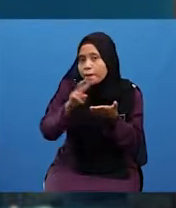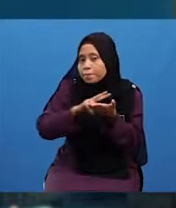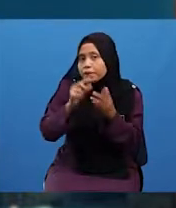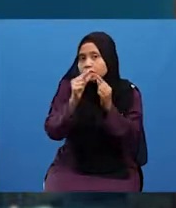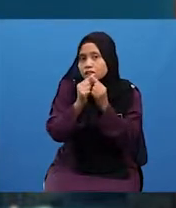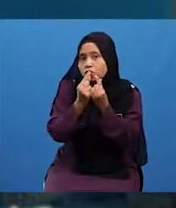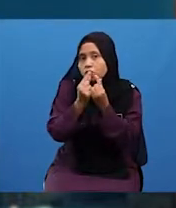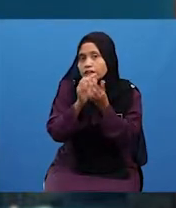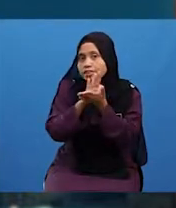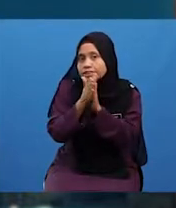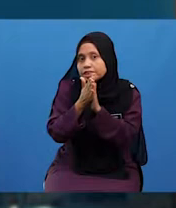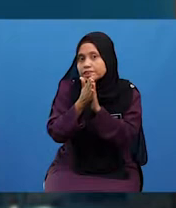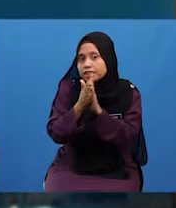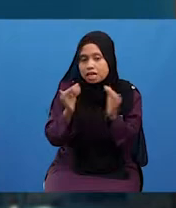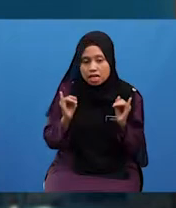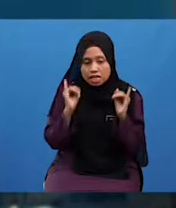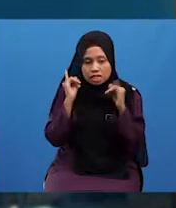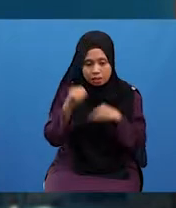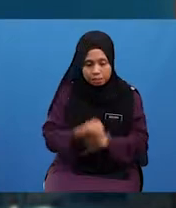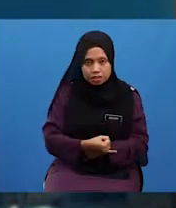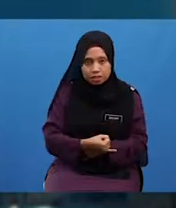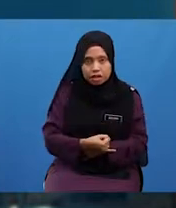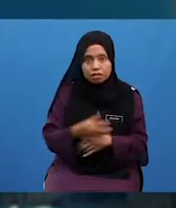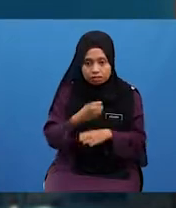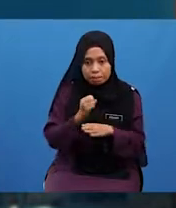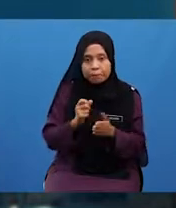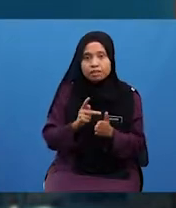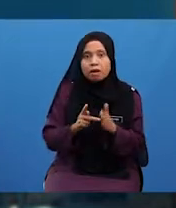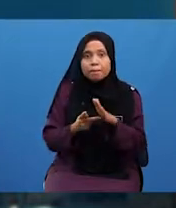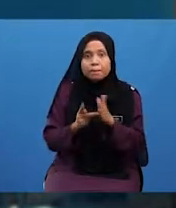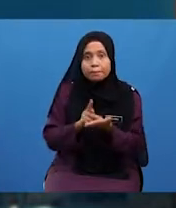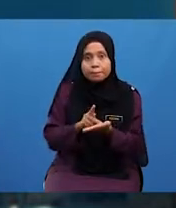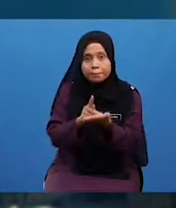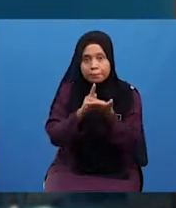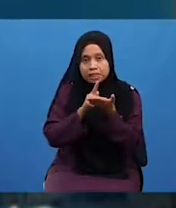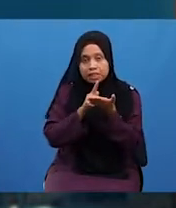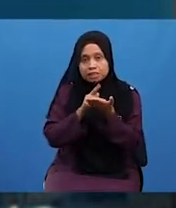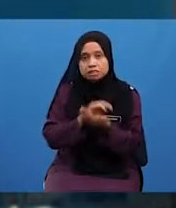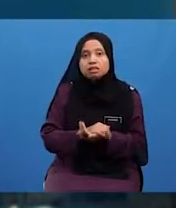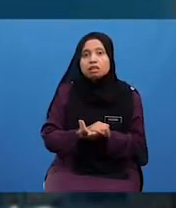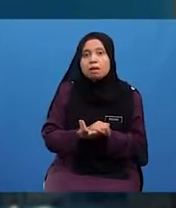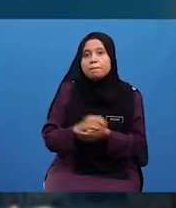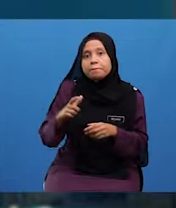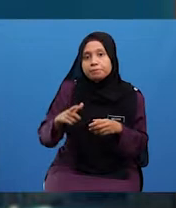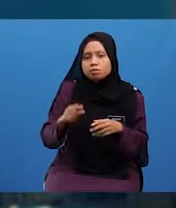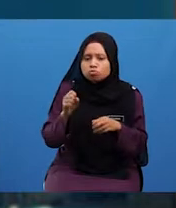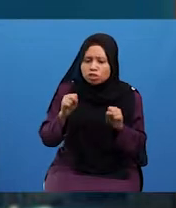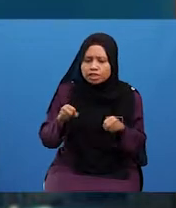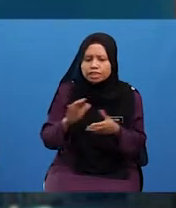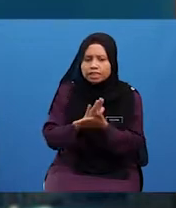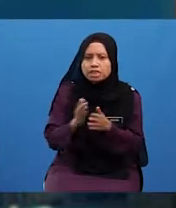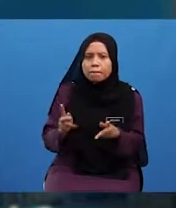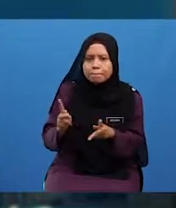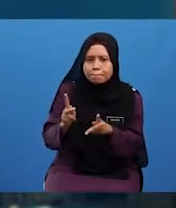membaca Al-Quran menjadi ibadah dan mendapat pahala. Al-Quran menjadi pelindung di azab